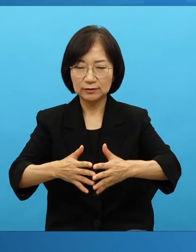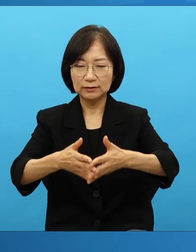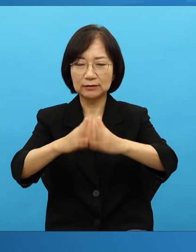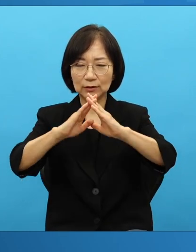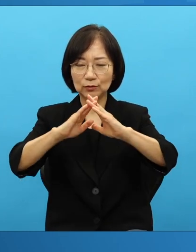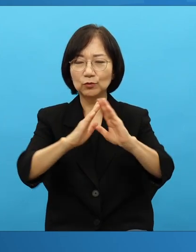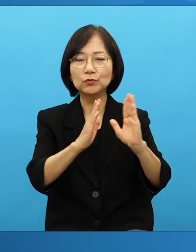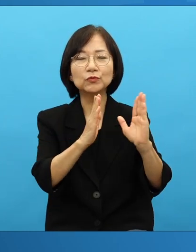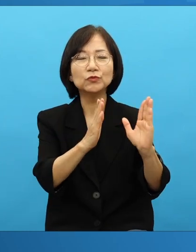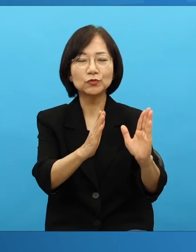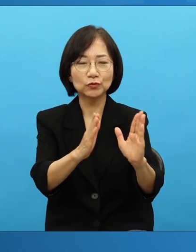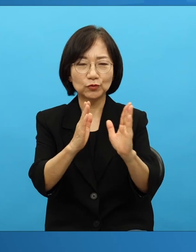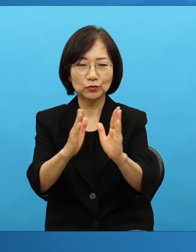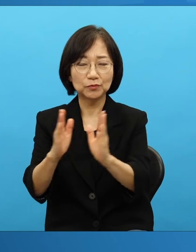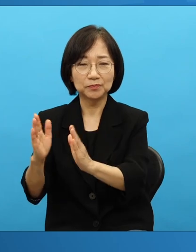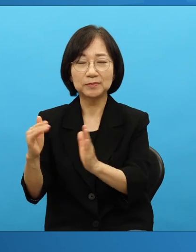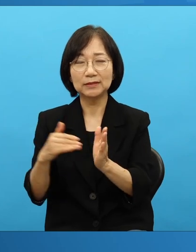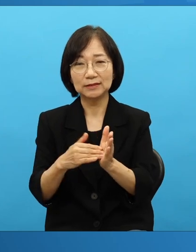这个大卫呢，不能不蒙恩，因为他见到撒母耳之后，从那个时候起，拿着一生的忠心来准备了圣殿。